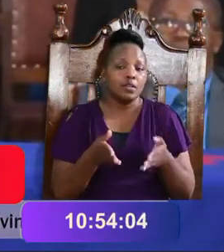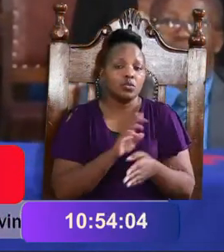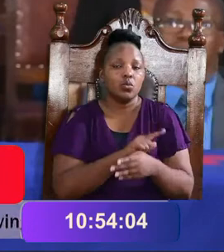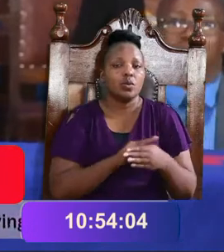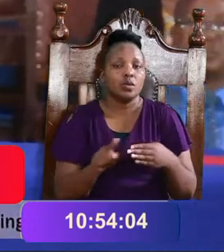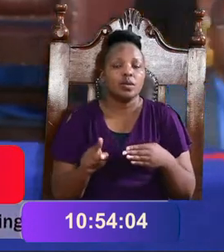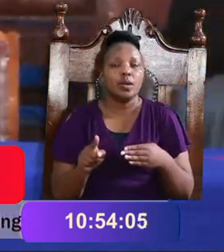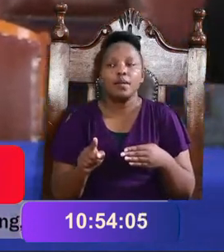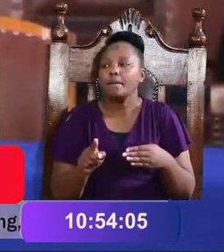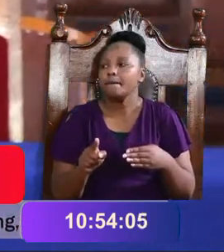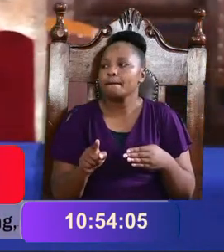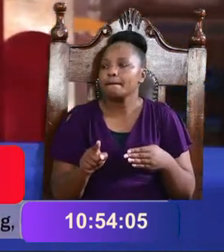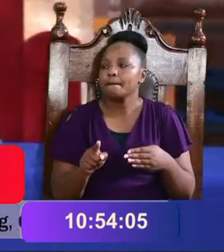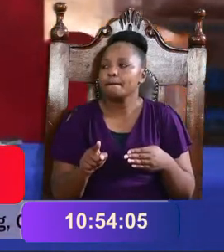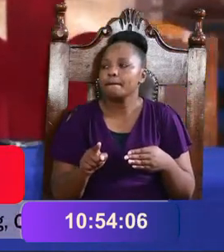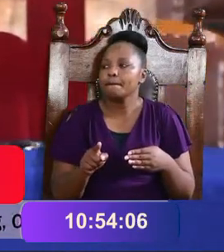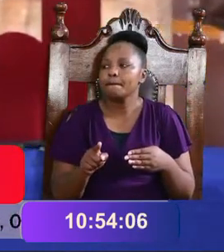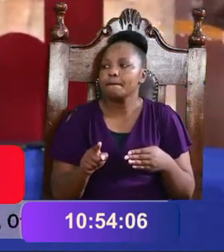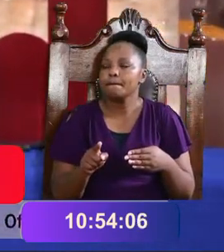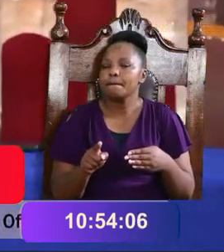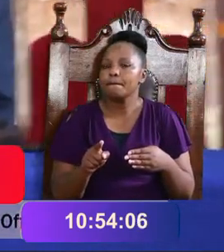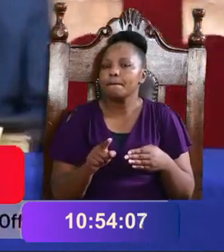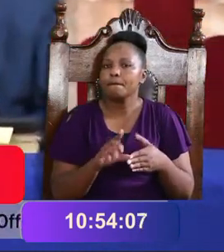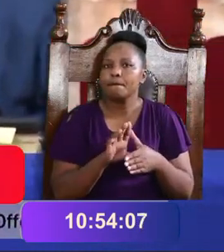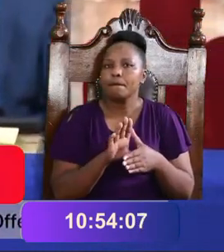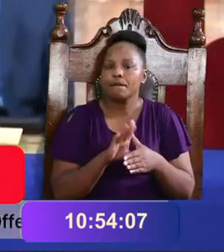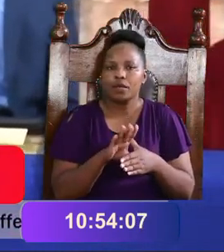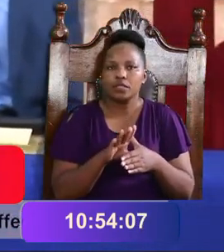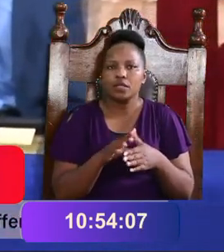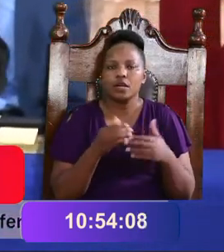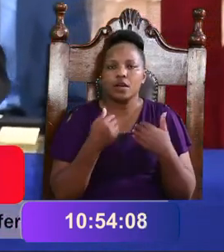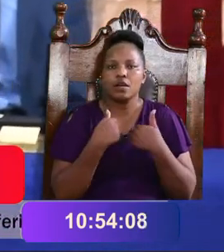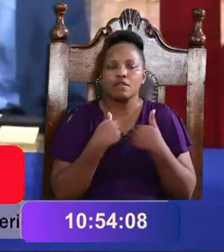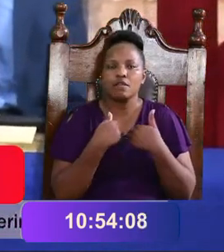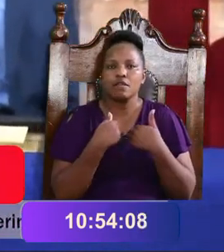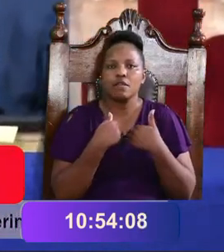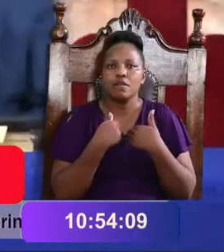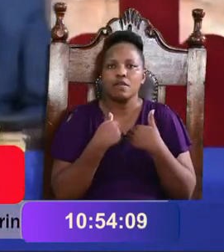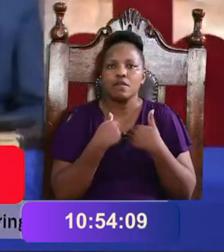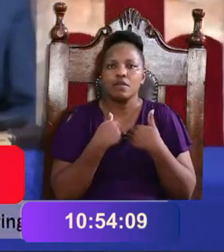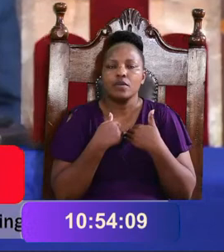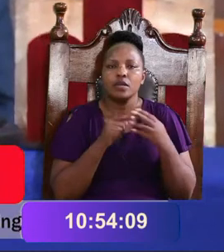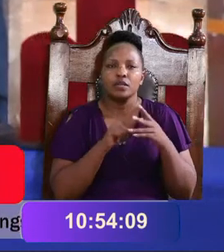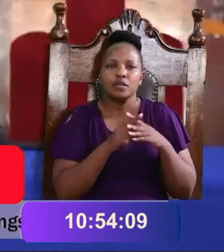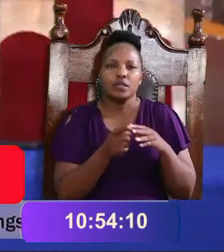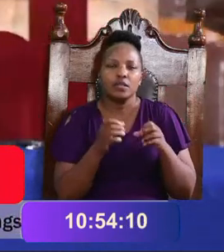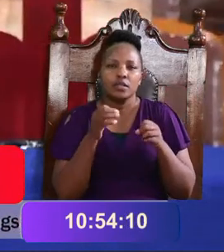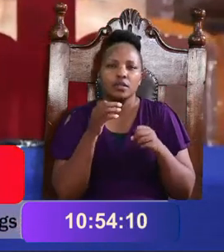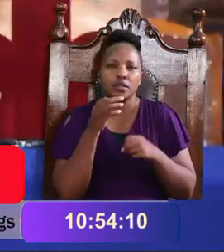hii. Kwa sababu Thursday, kuanzia I think ni saa 9,